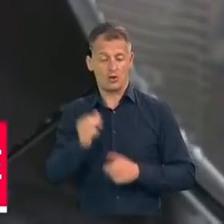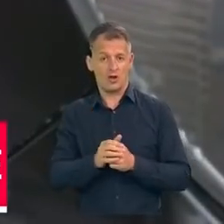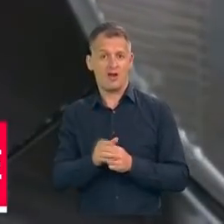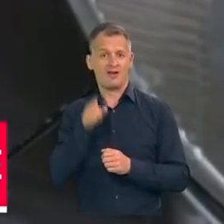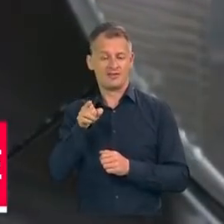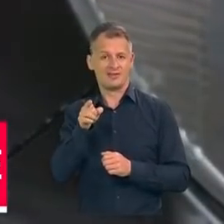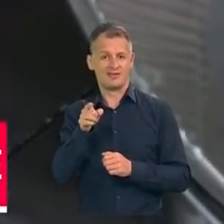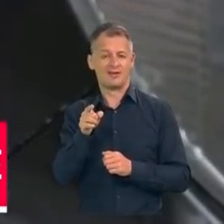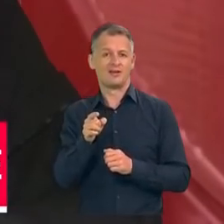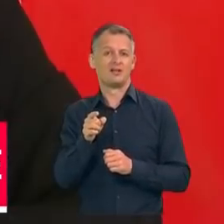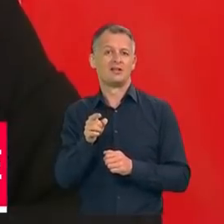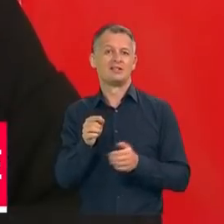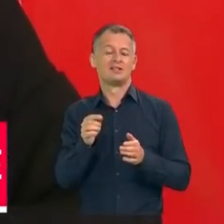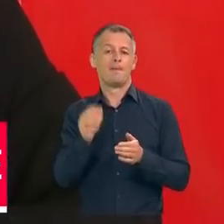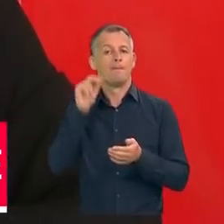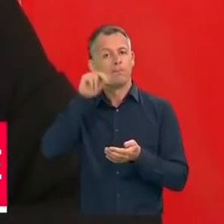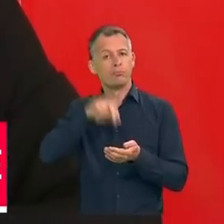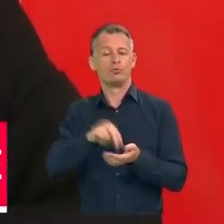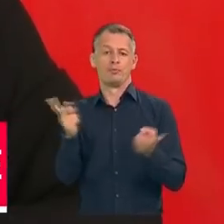aceste prețuri se încadrează în